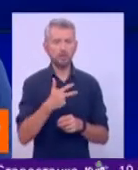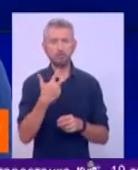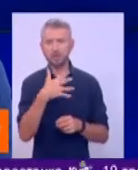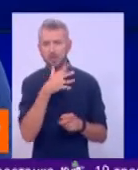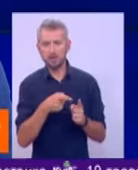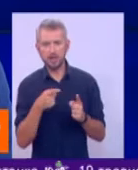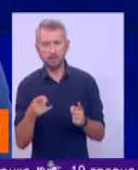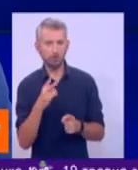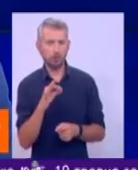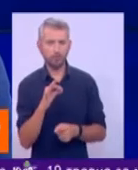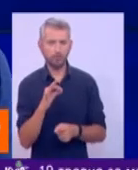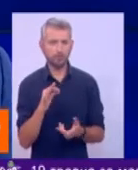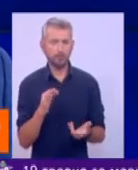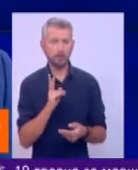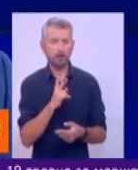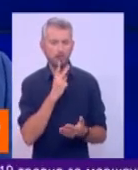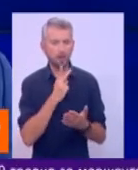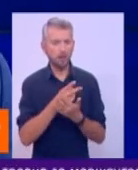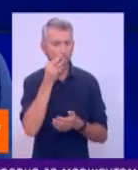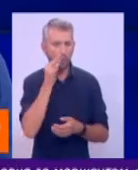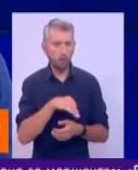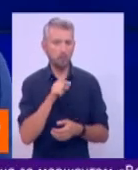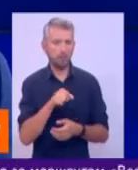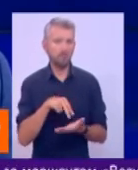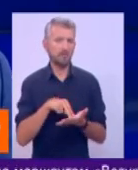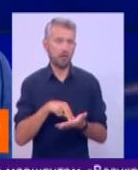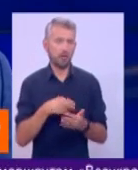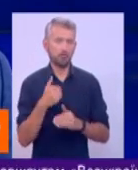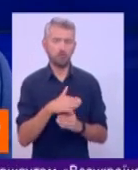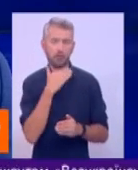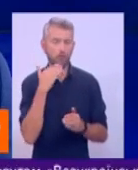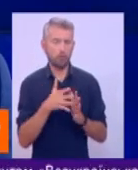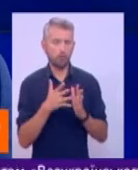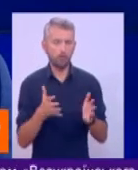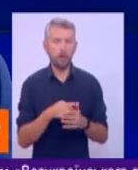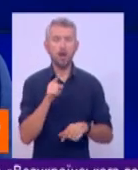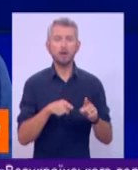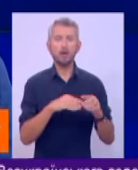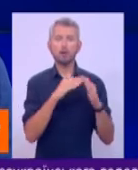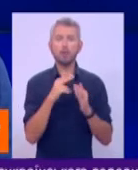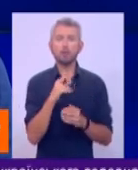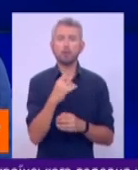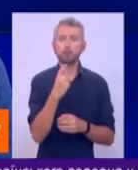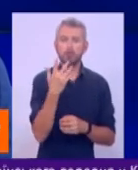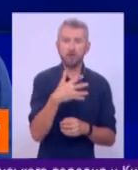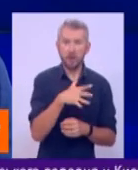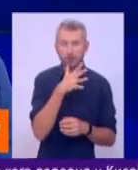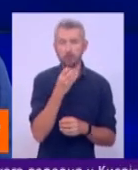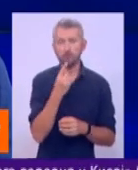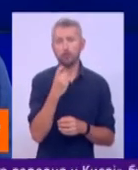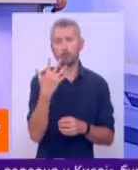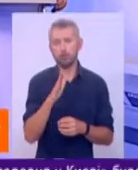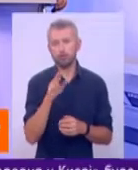років, але... Как показал опыт, они стоят уже намного больше. А некоторые уже по 150 лет стоят, еще столько же